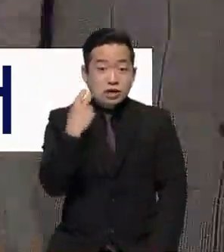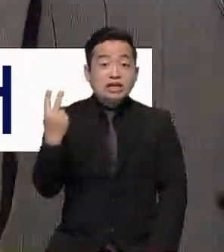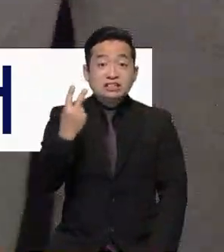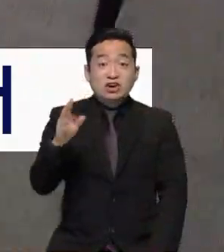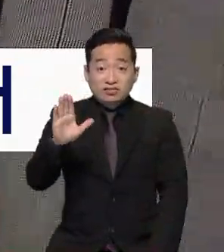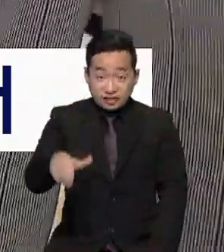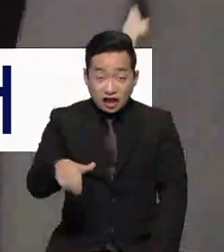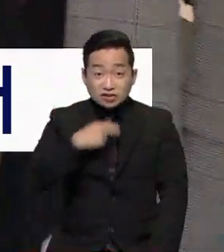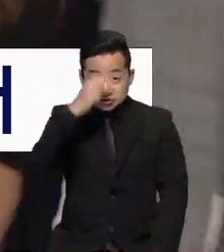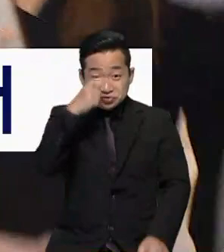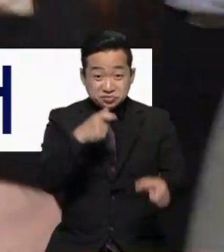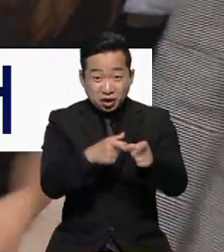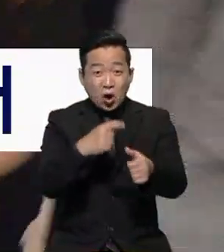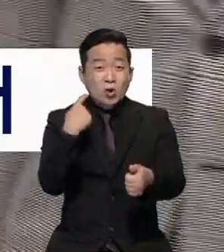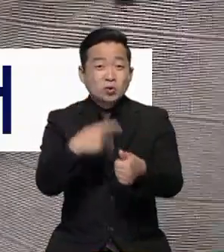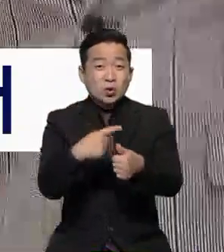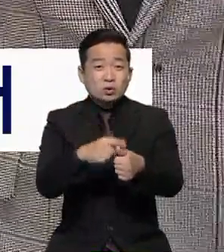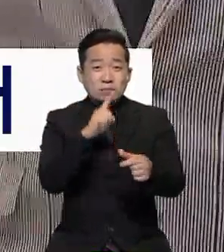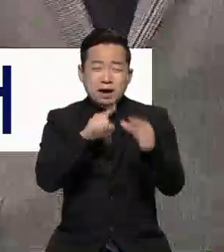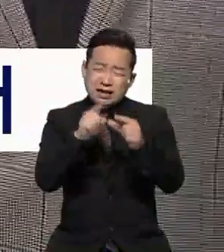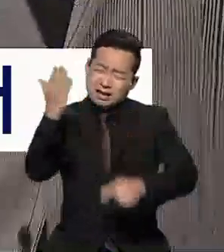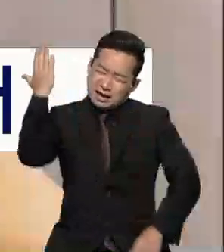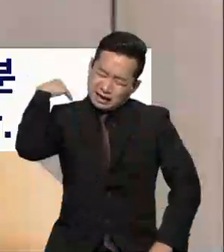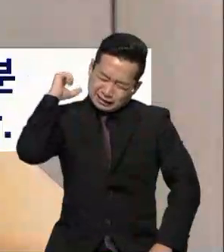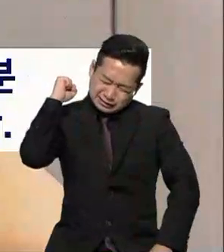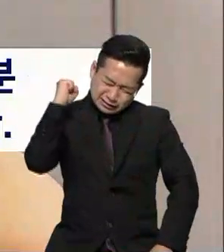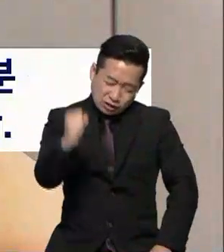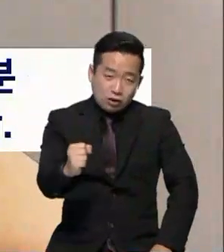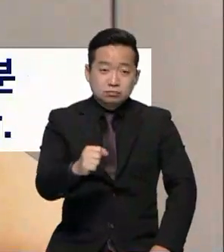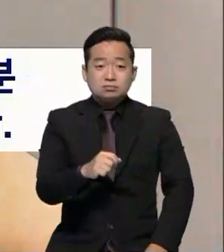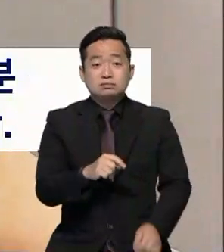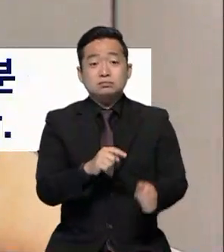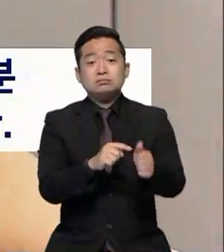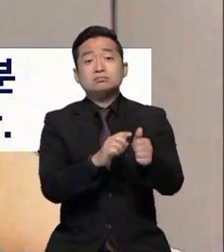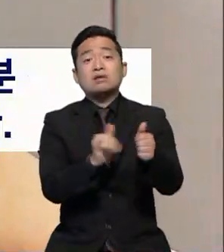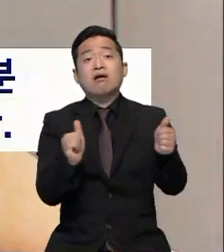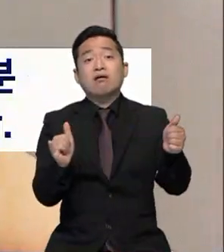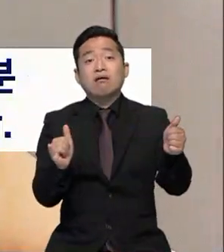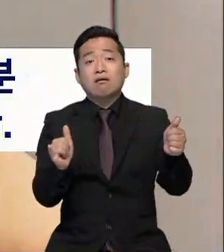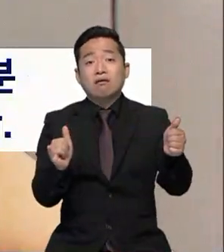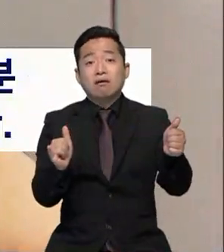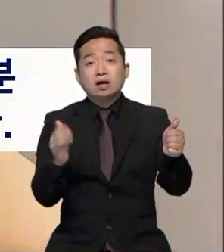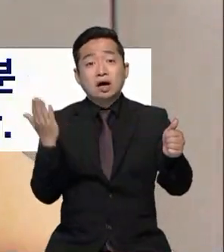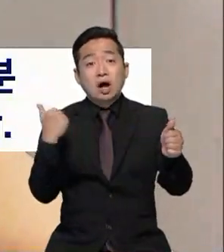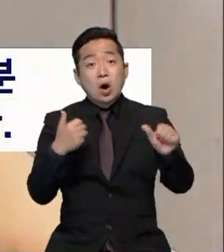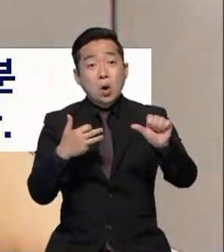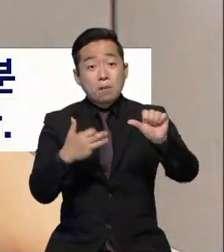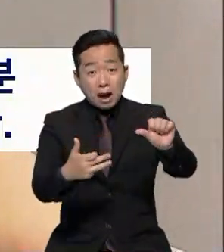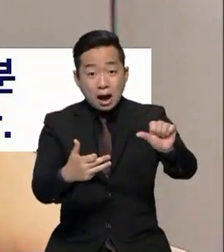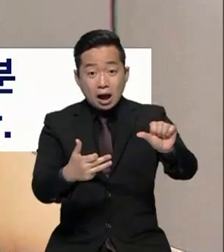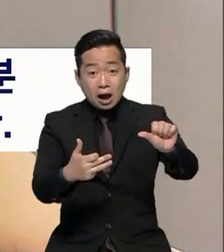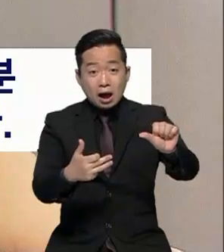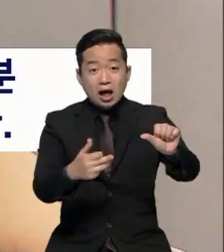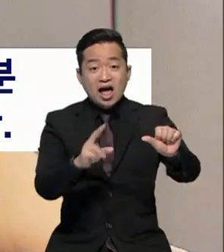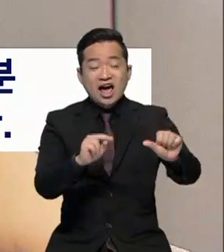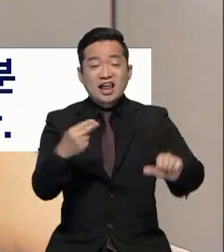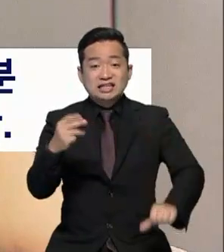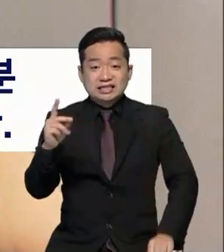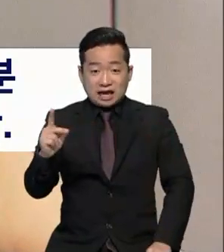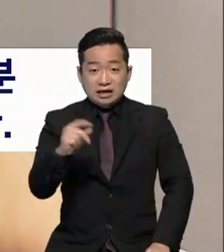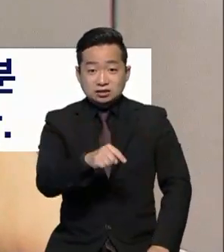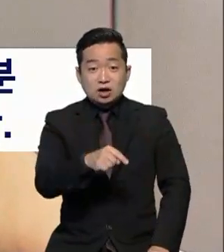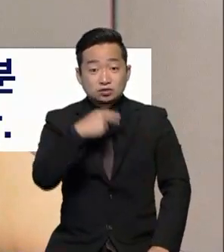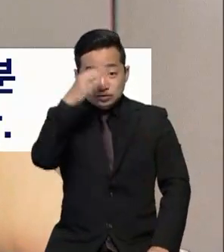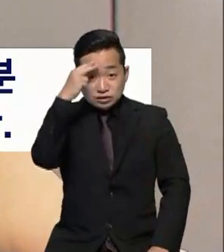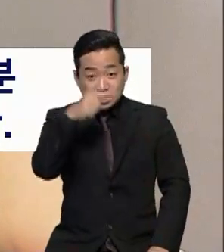2000년 유흥주점 욕설 사건을 끄집어냈고, 그분이야말로 5.18의 NHK 룸사롱에서 여성에게 욕한